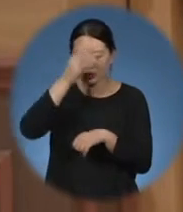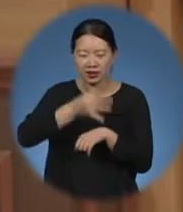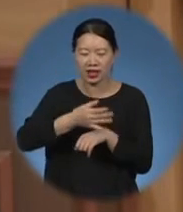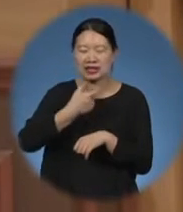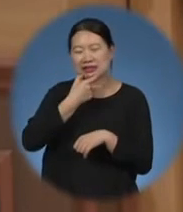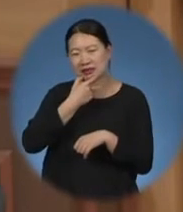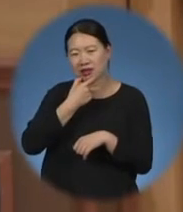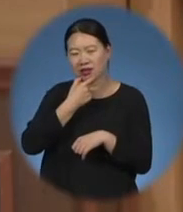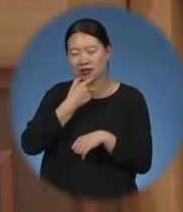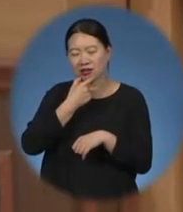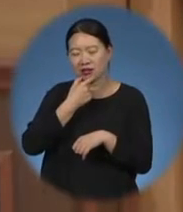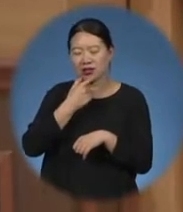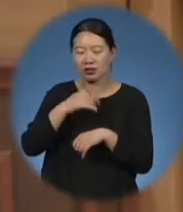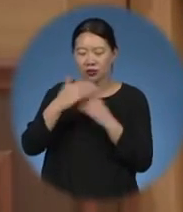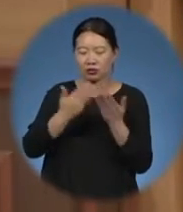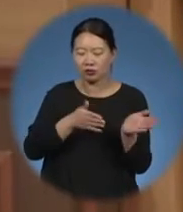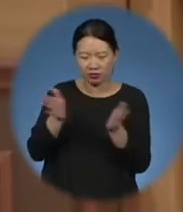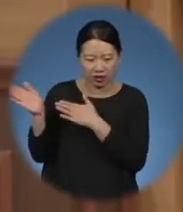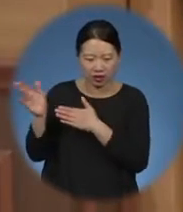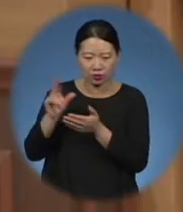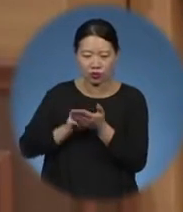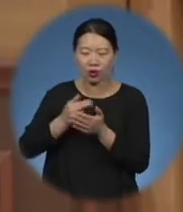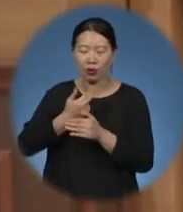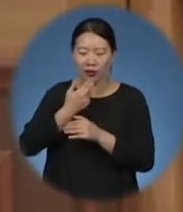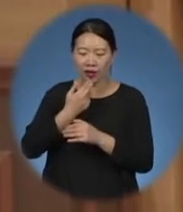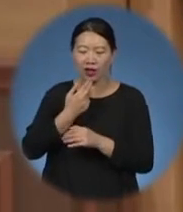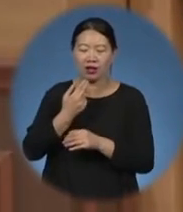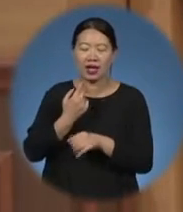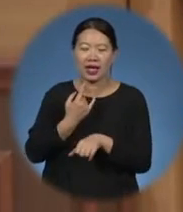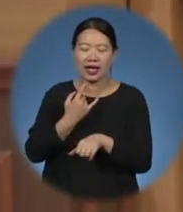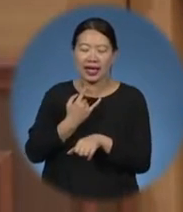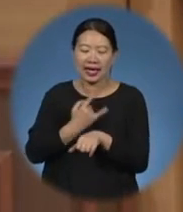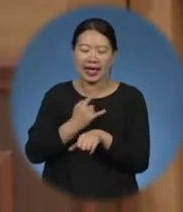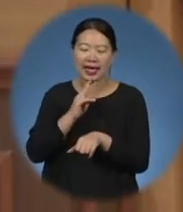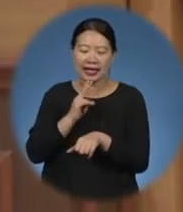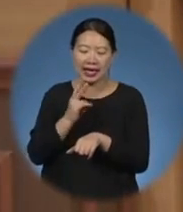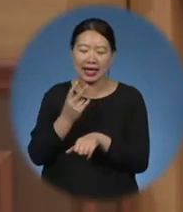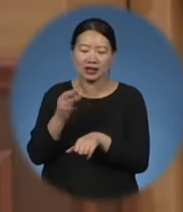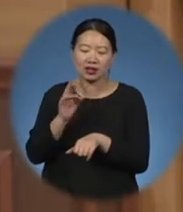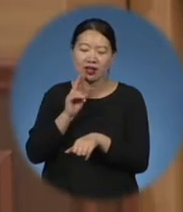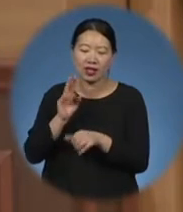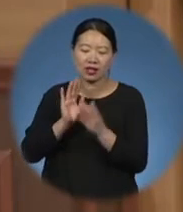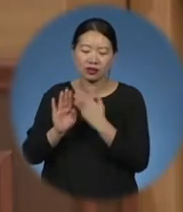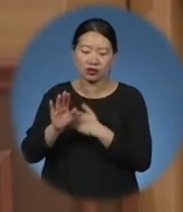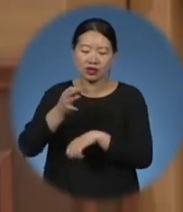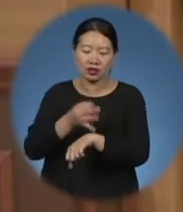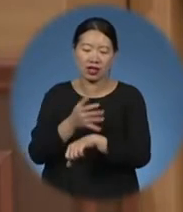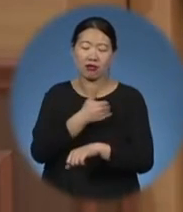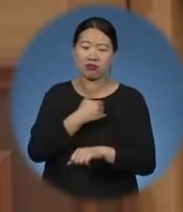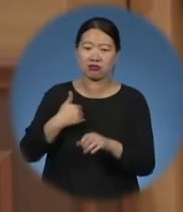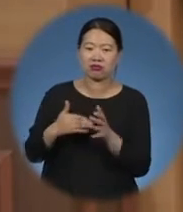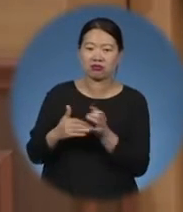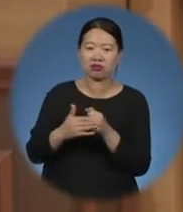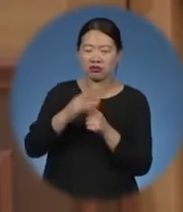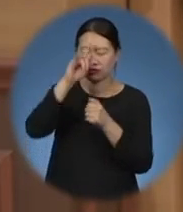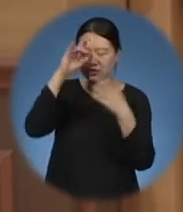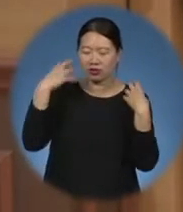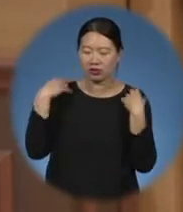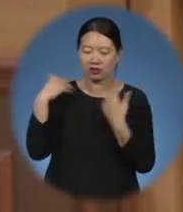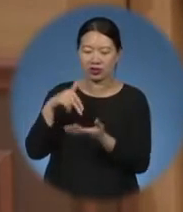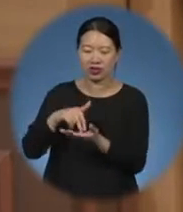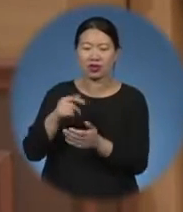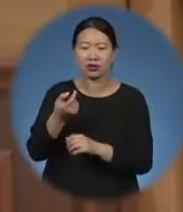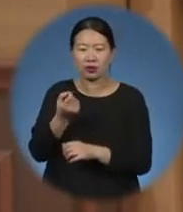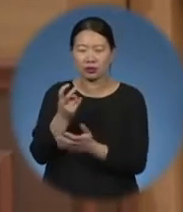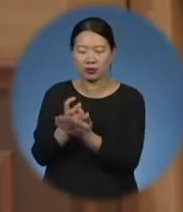다 테스트가 돼서 문제가 없다 그래야 사는 거지 않습니까? 그래서 사실은 이제 그런 부분들을 정부 부분에서 조금 이제